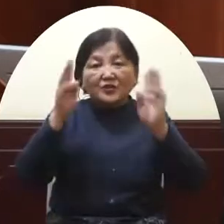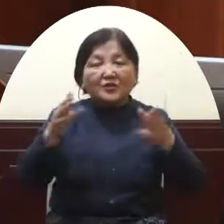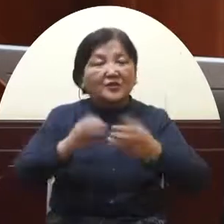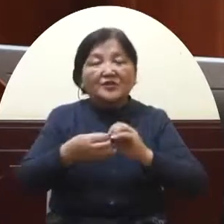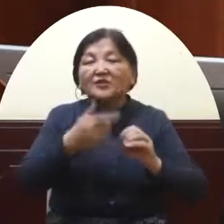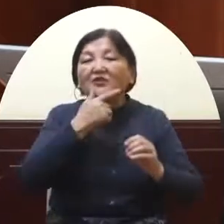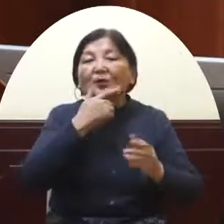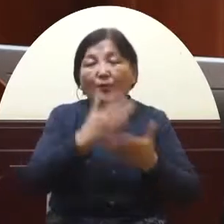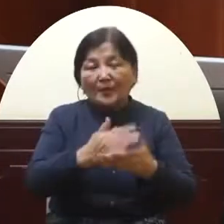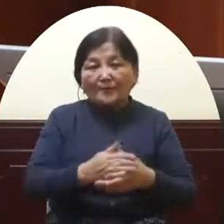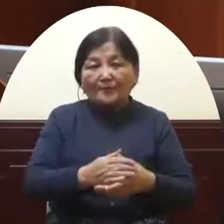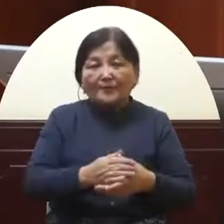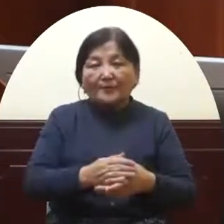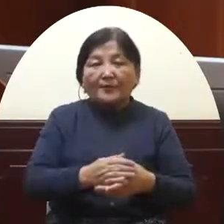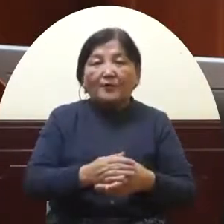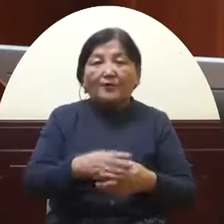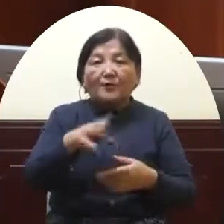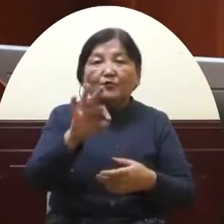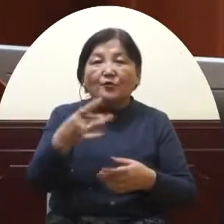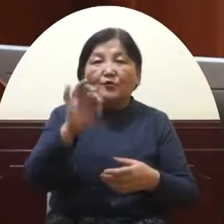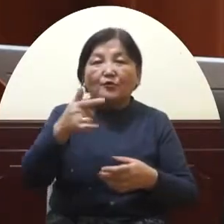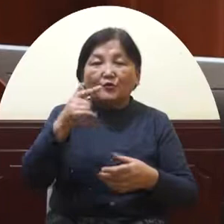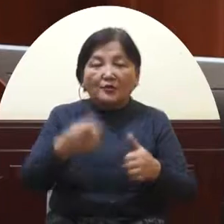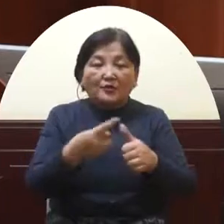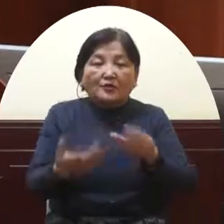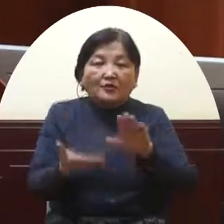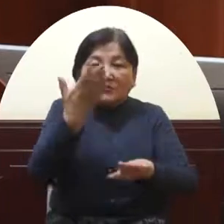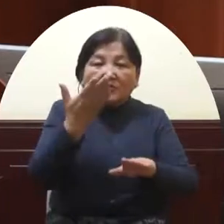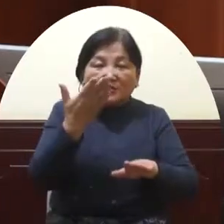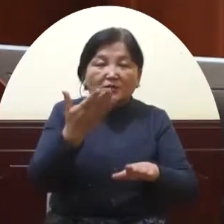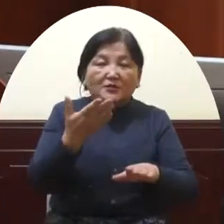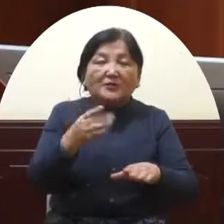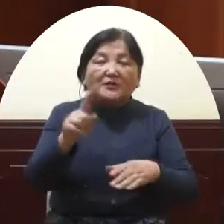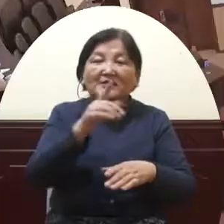нь тойрогт нэр дэвшлийн зардлын дээд хязгаарыг гаргаж ирсэн.